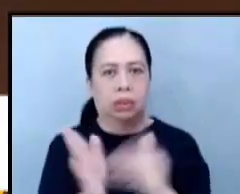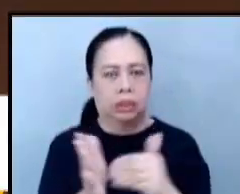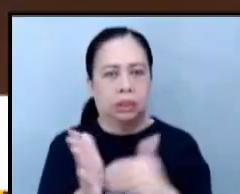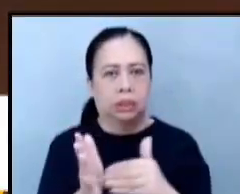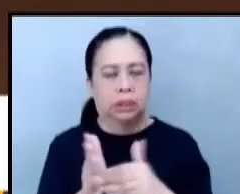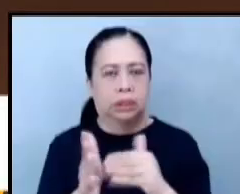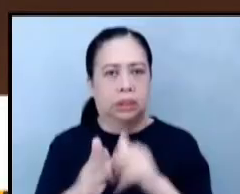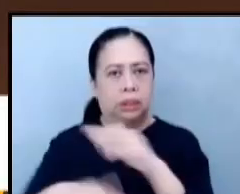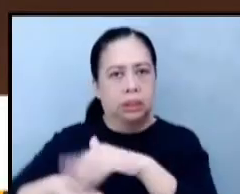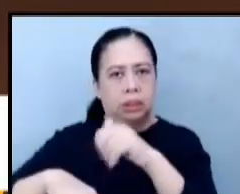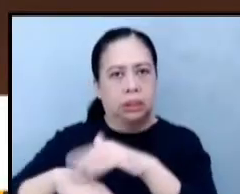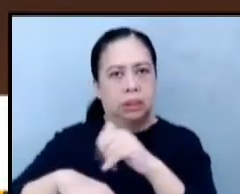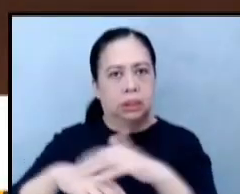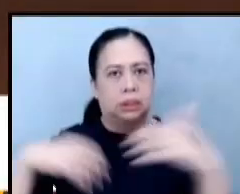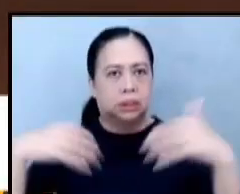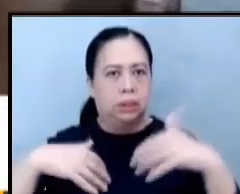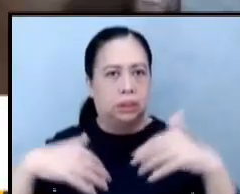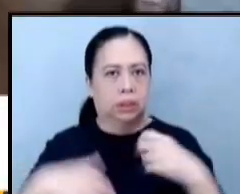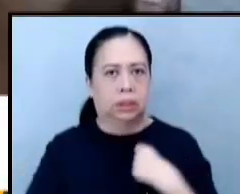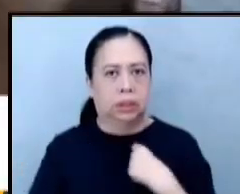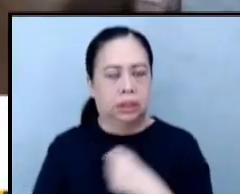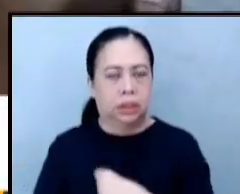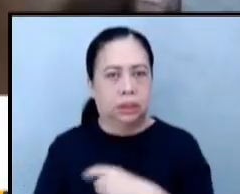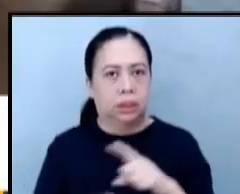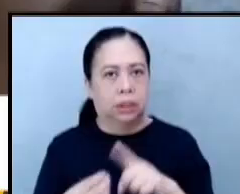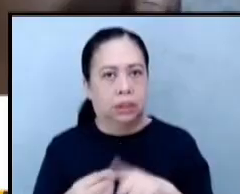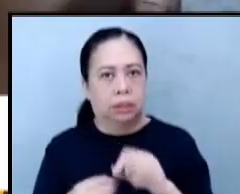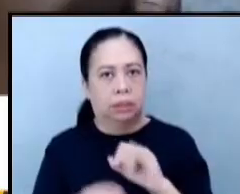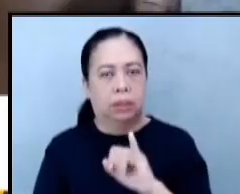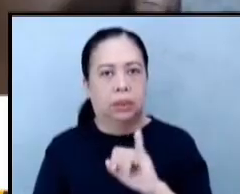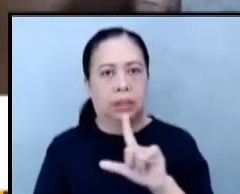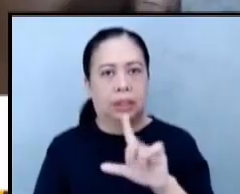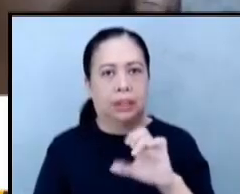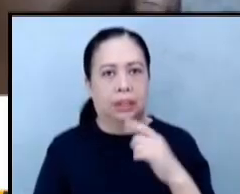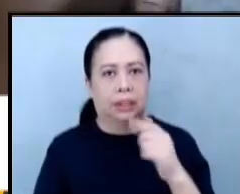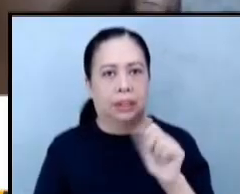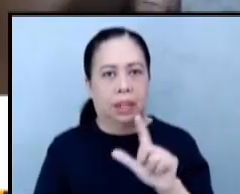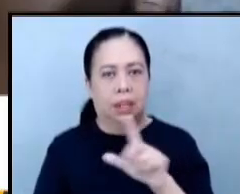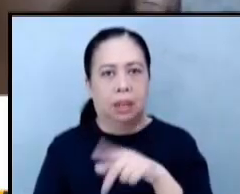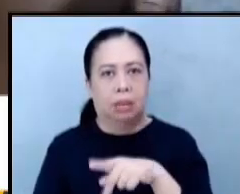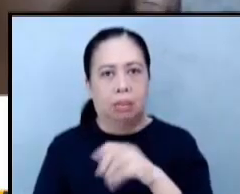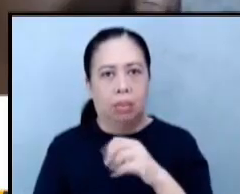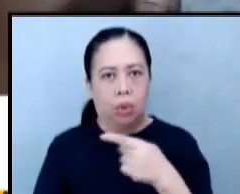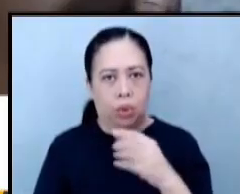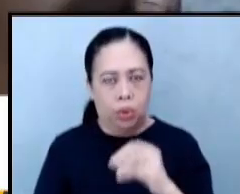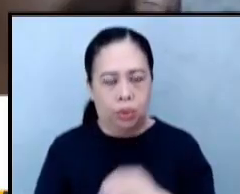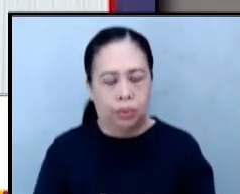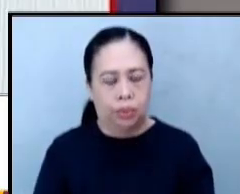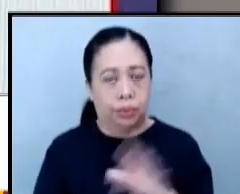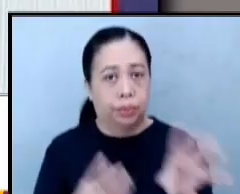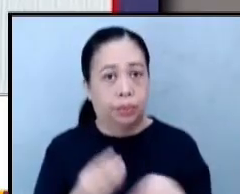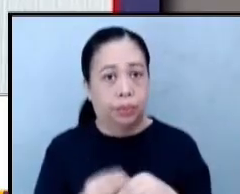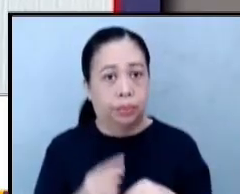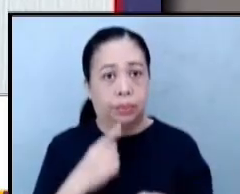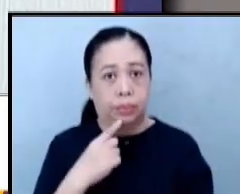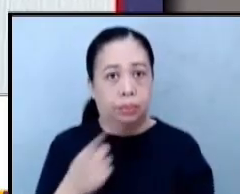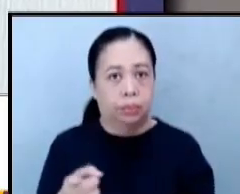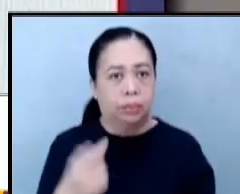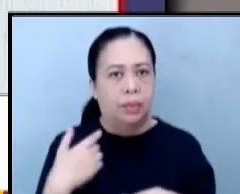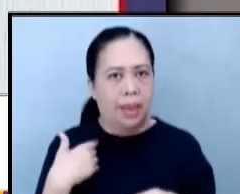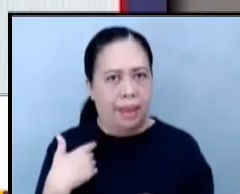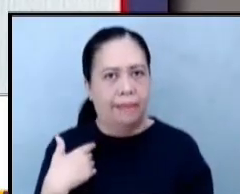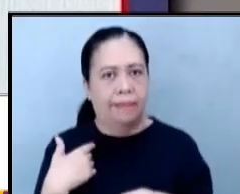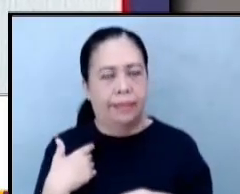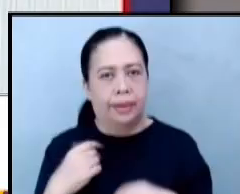mga pagdinig kaugnay ng ilegal na aktibidad ng POGO sa bansa. Dagdag pa ng Executive Secretary, may criminal complaints din laban kay